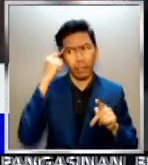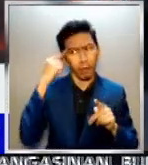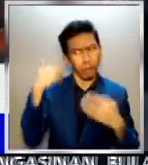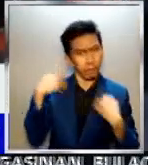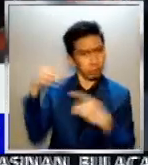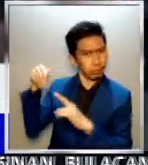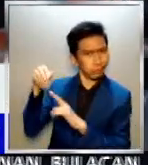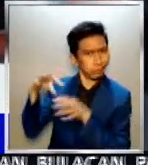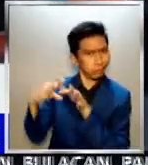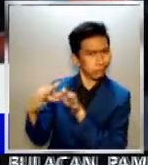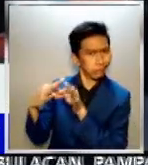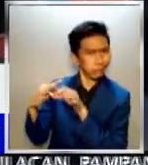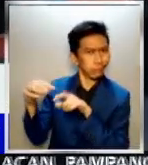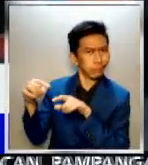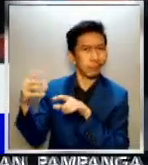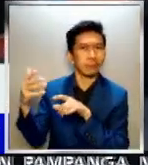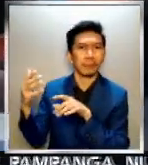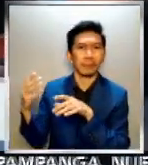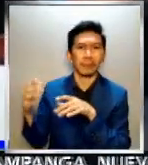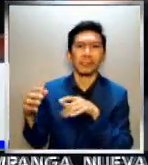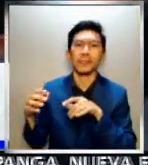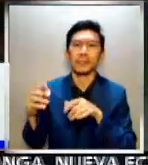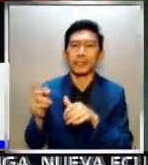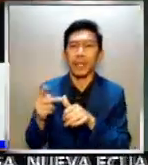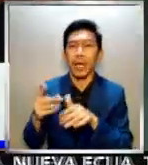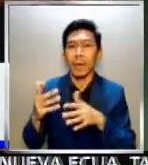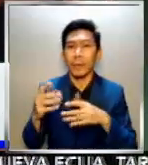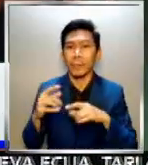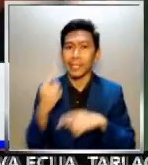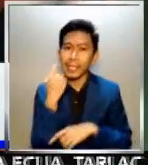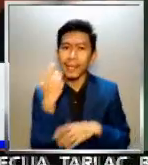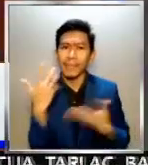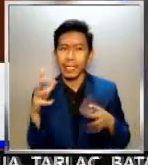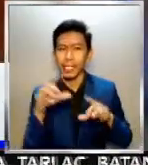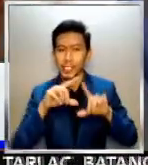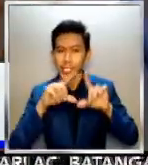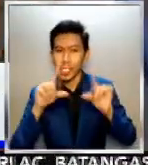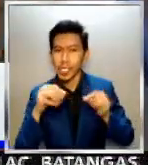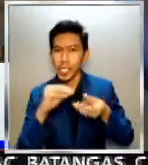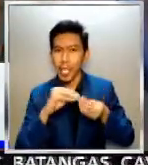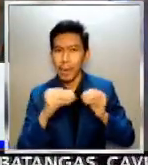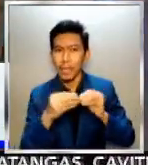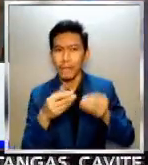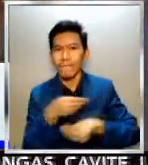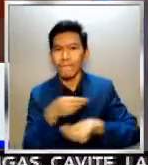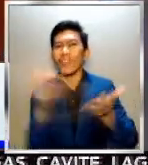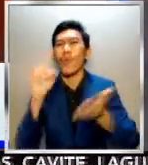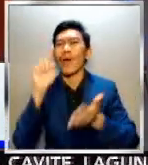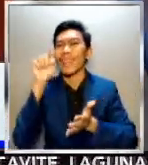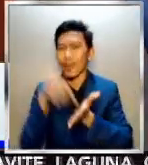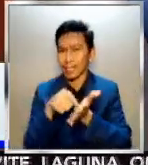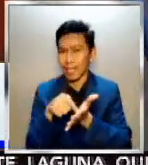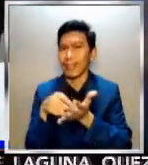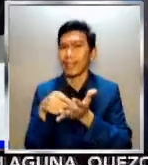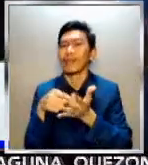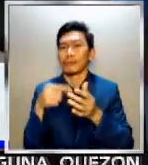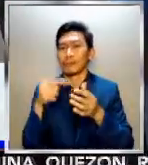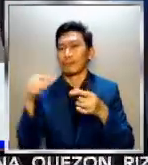pa po, ang nabigay na po namin ng number in the morning was 1,000. Umuwi muna po sila sa kanilang mga